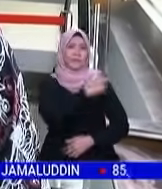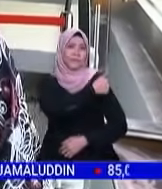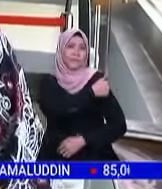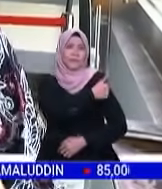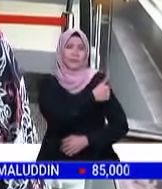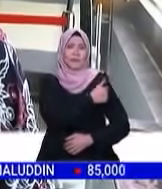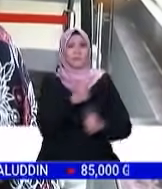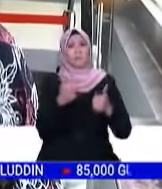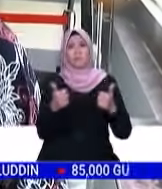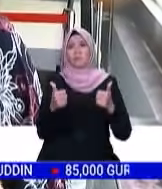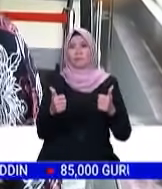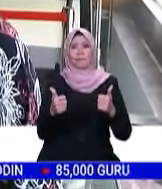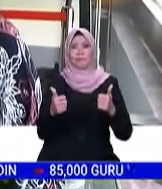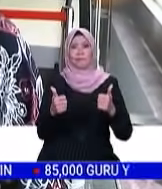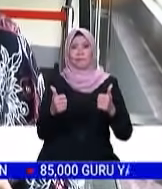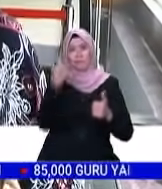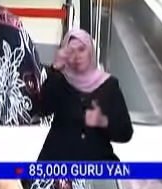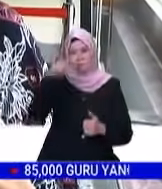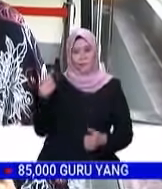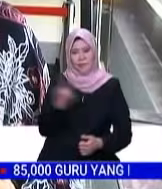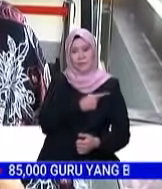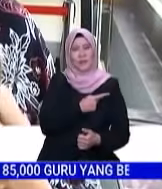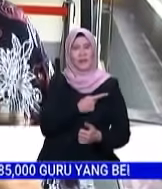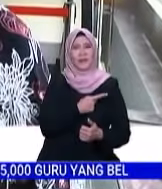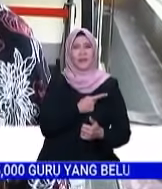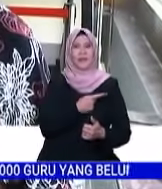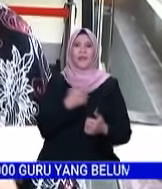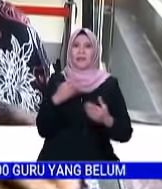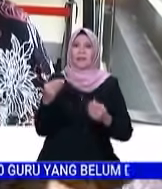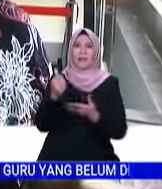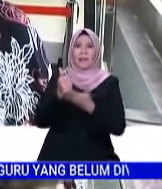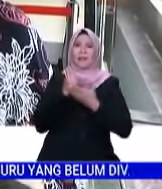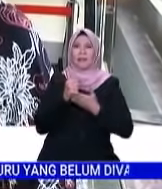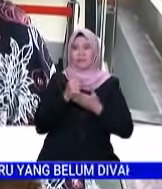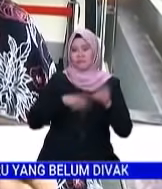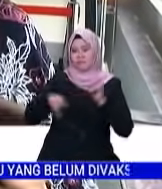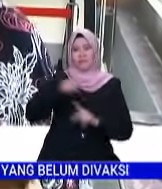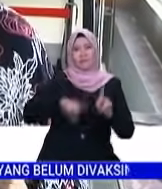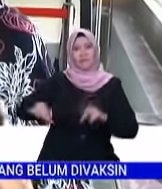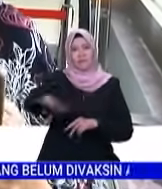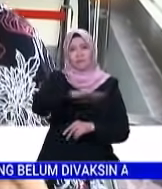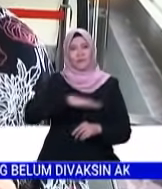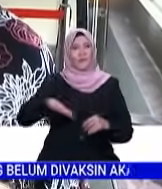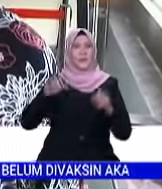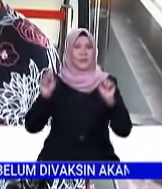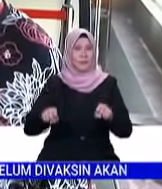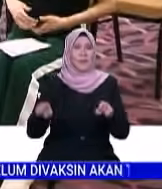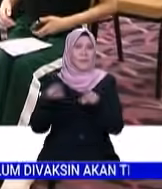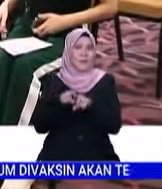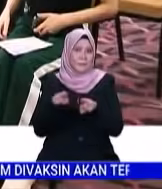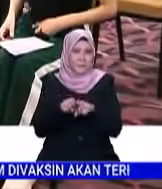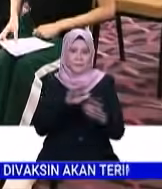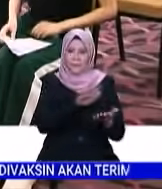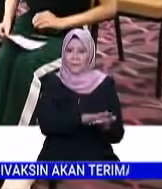have the vaccine. It's very good for us and help for our people, and I hope everybody will do the same